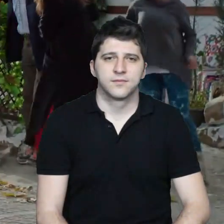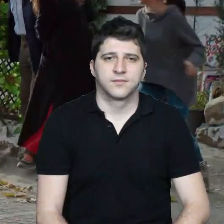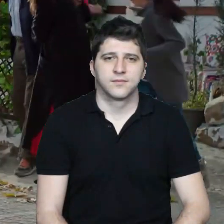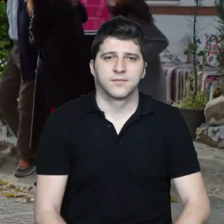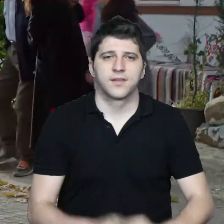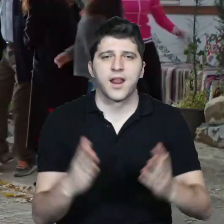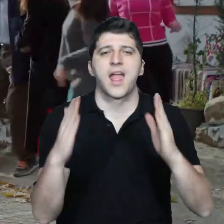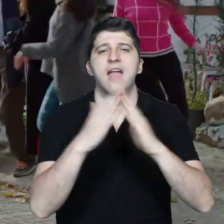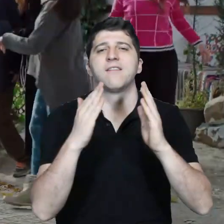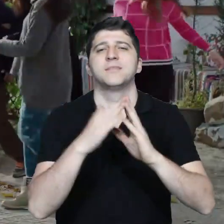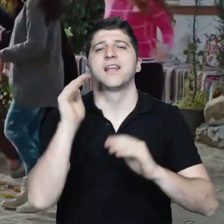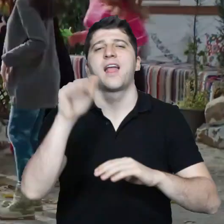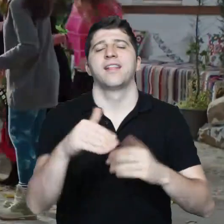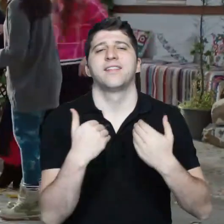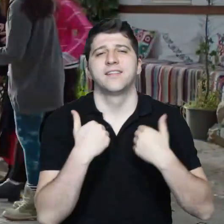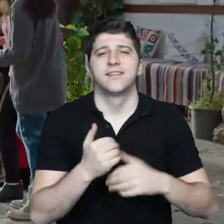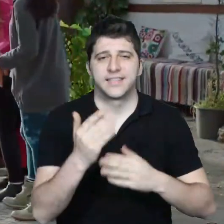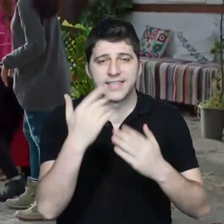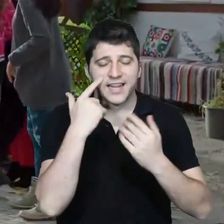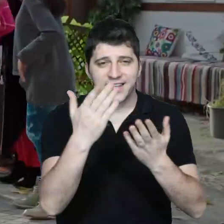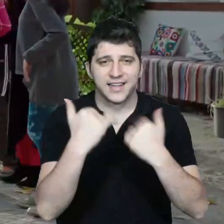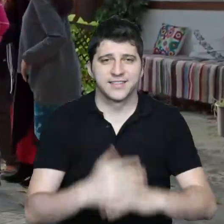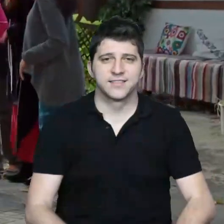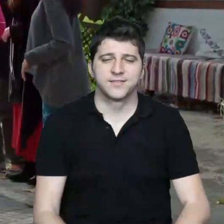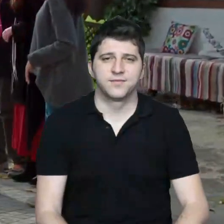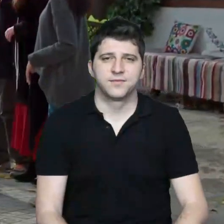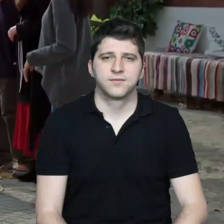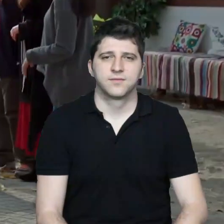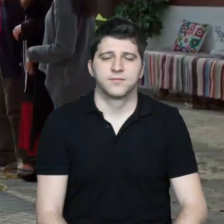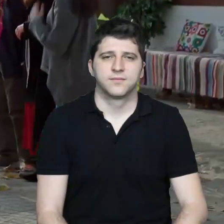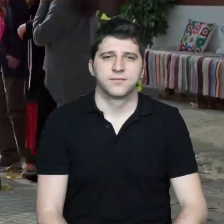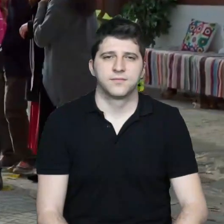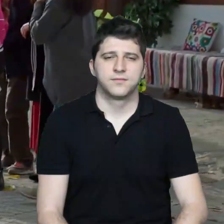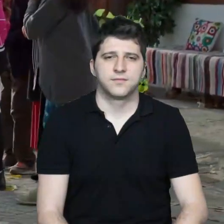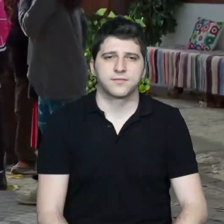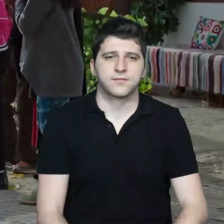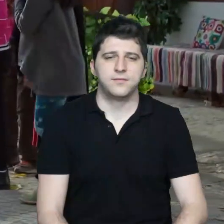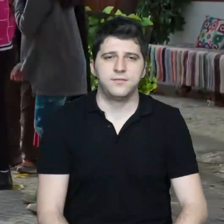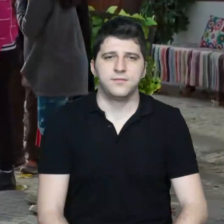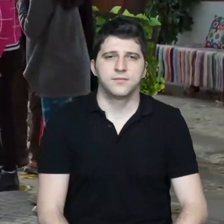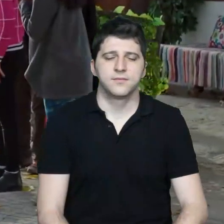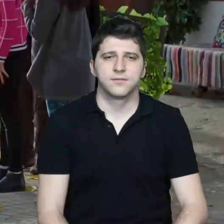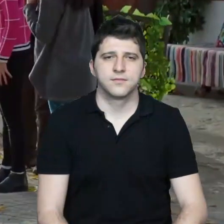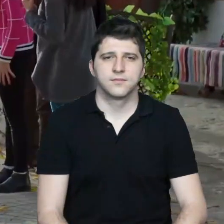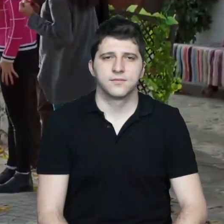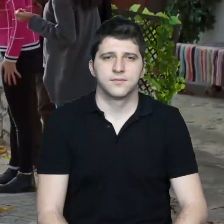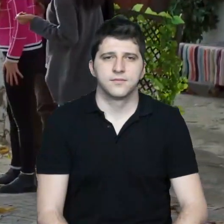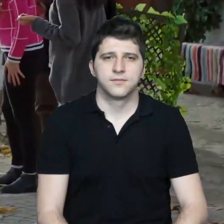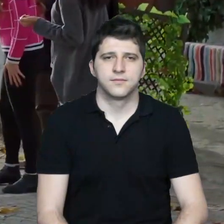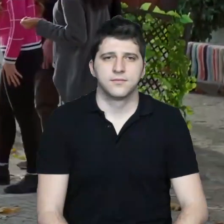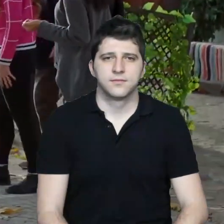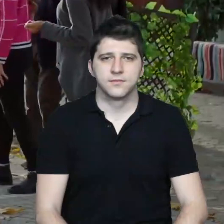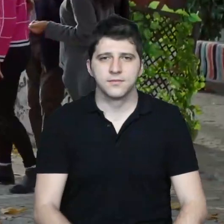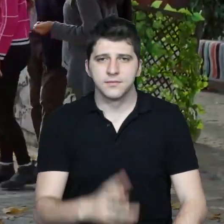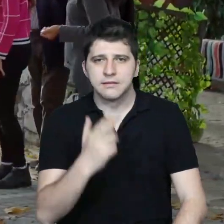İşte evimize geldik. Gel buraya gel. Arda'yı kucağına aldı. Aysu direksiyondan inip yana koştu. Kız sen ne